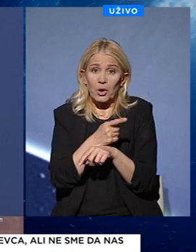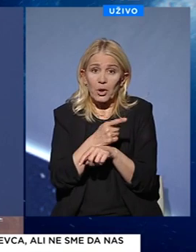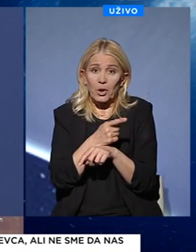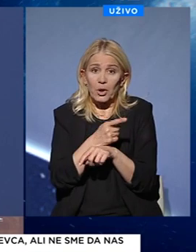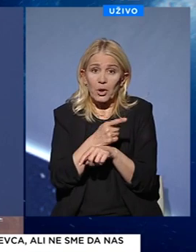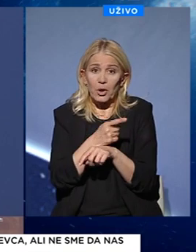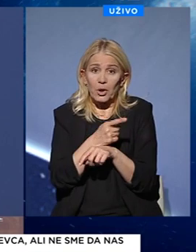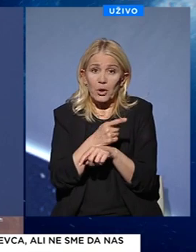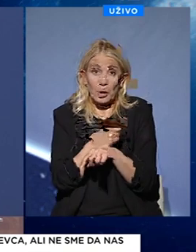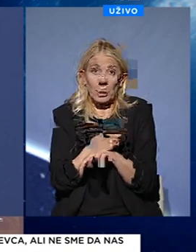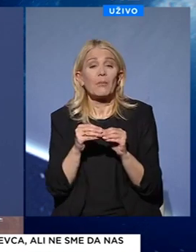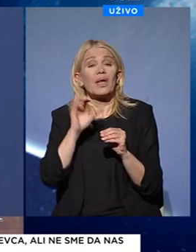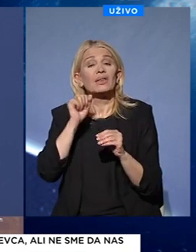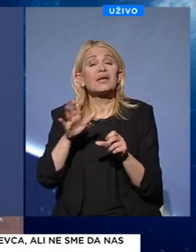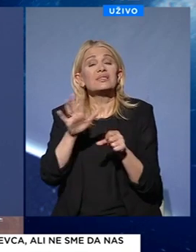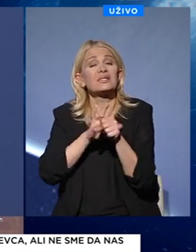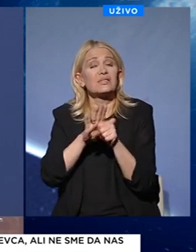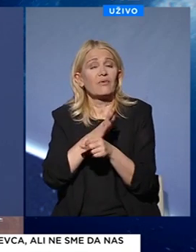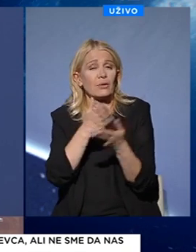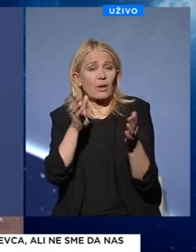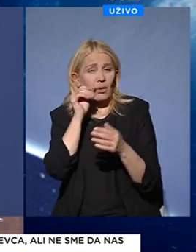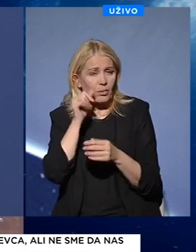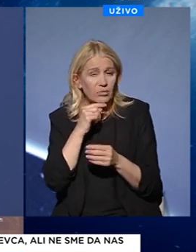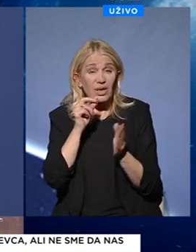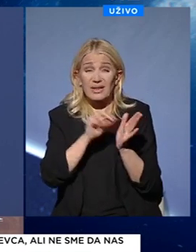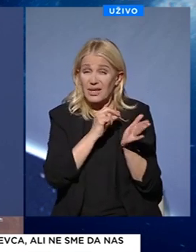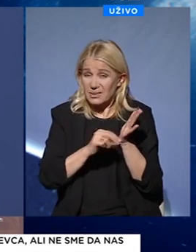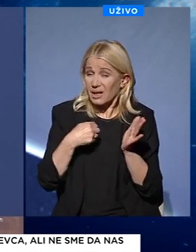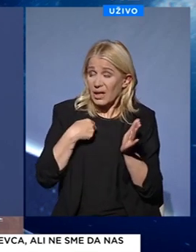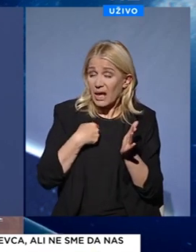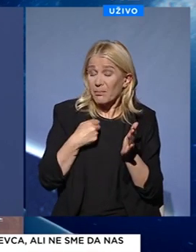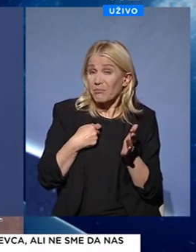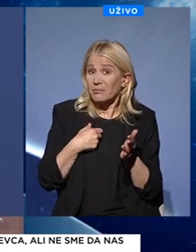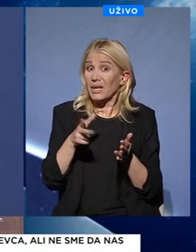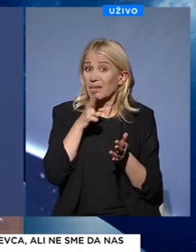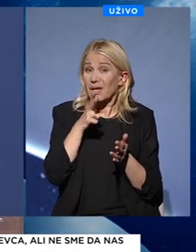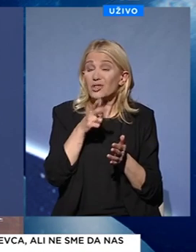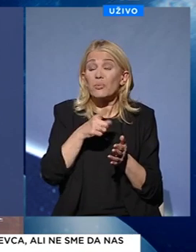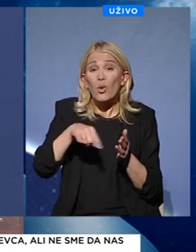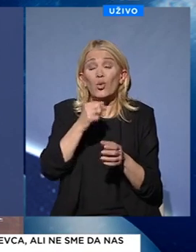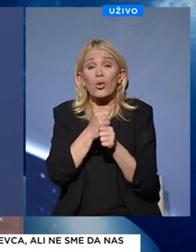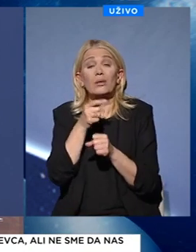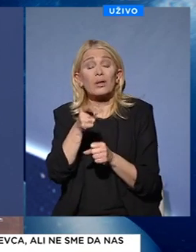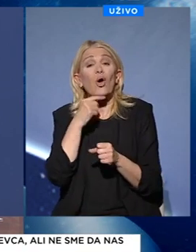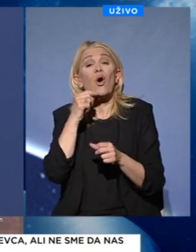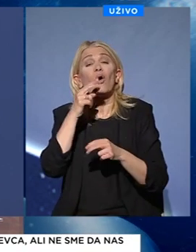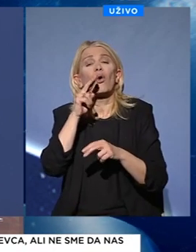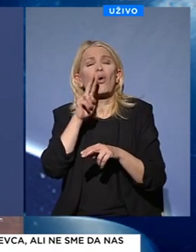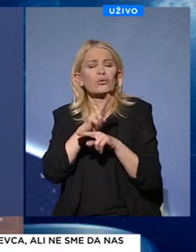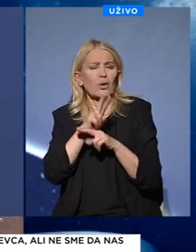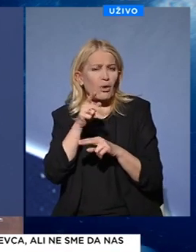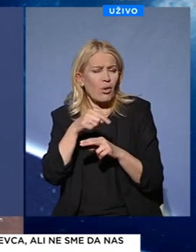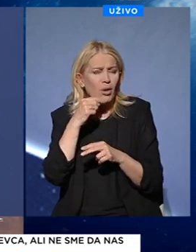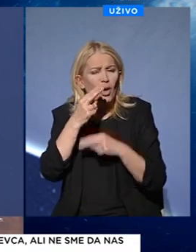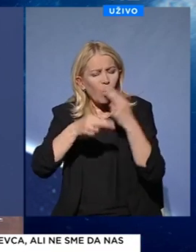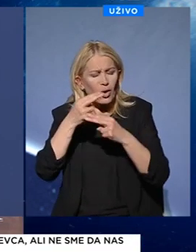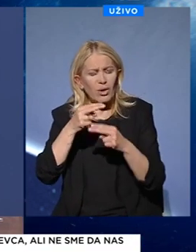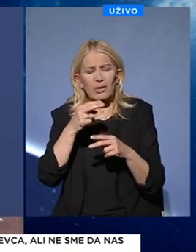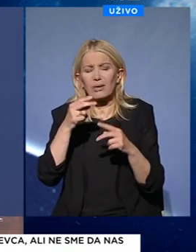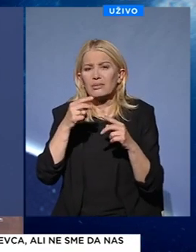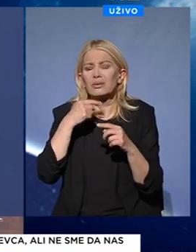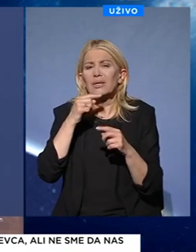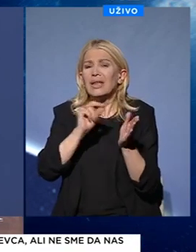problema da se svi ti ljudi testiraju. Nama je u cilju da se oni testiraju, posebno ako su to kontrolni testovi, da ti ljudi